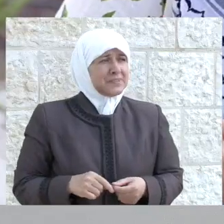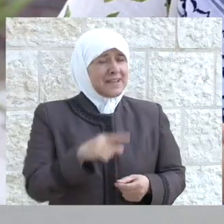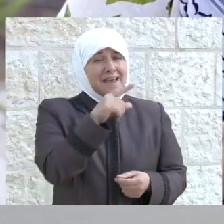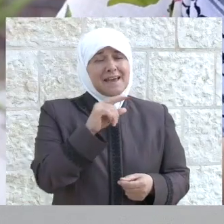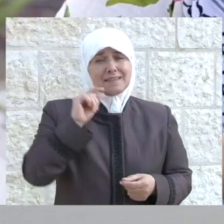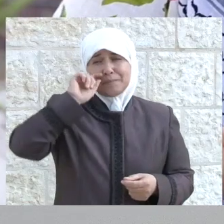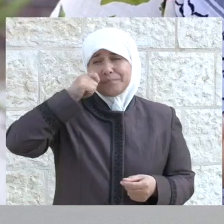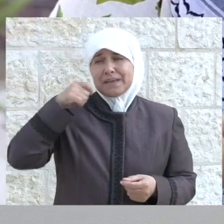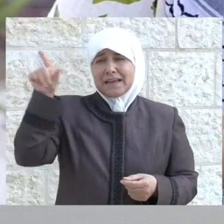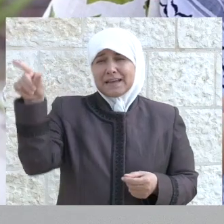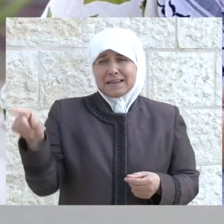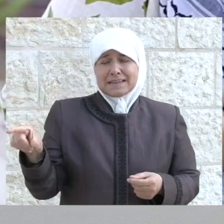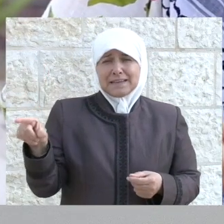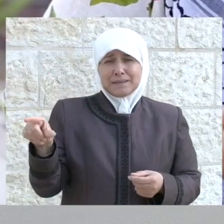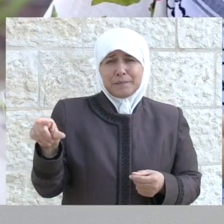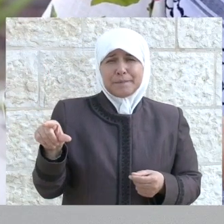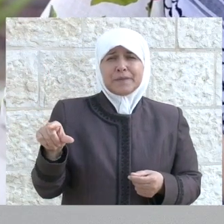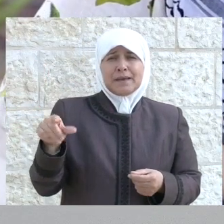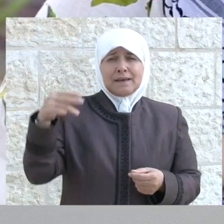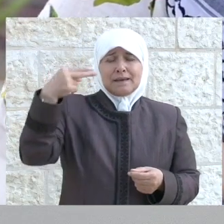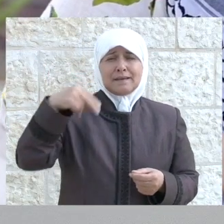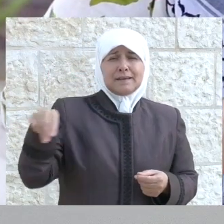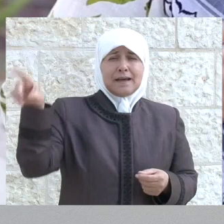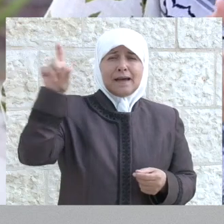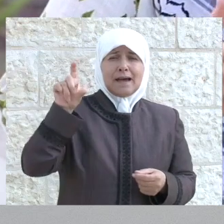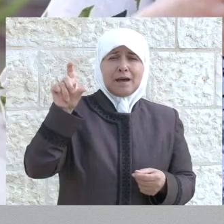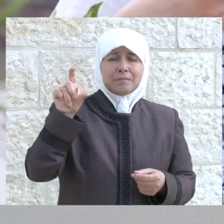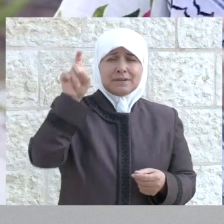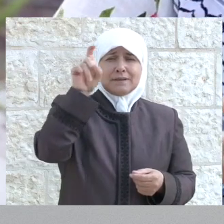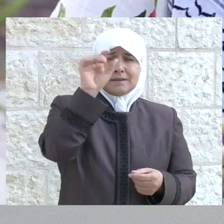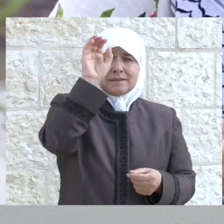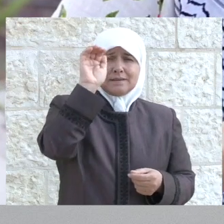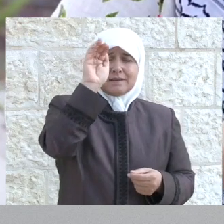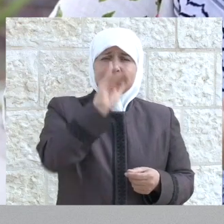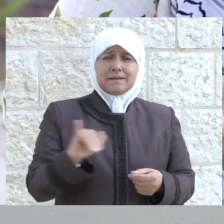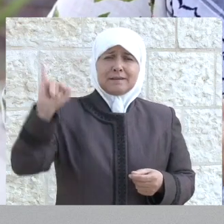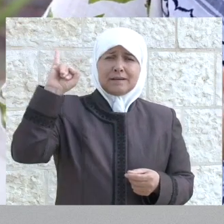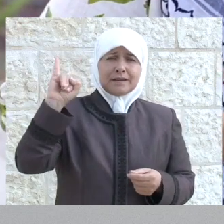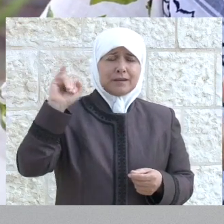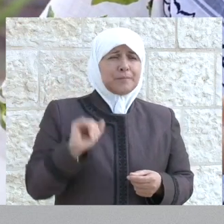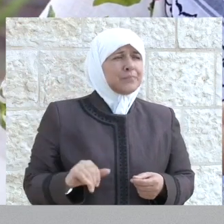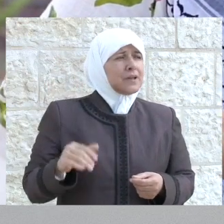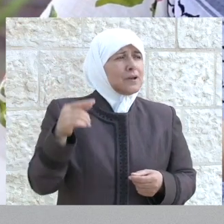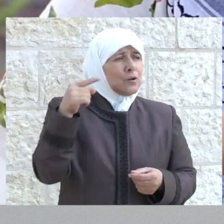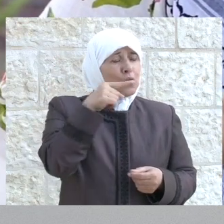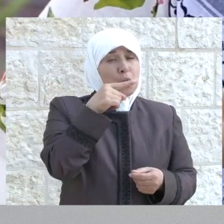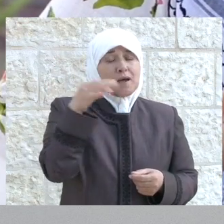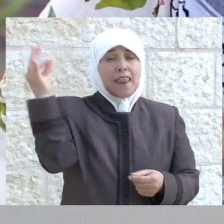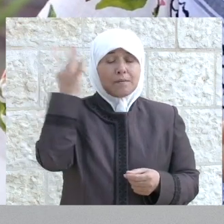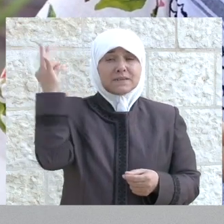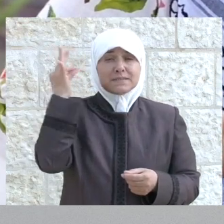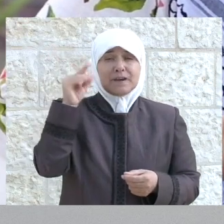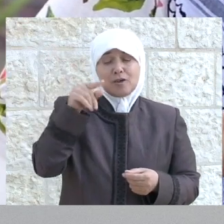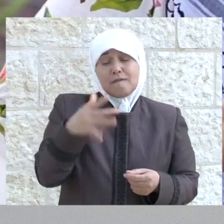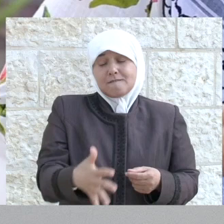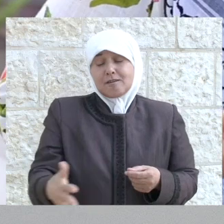طبعاً الكاتب إبراهيم نصر الله كان رفيقي في الرحلة. أول ما سمع بفكرة الرحلة إنه أطفال فلسطينية بدهم يطلعوا على